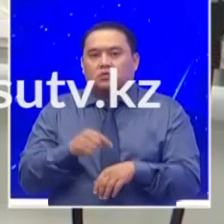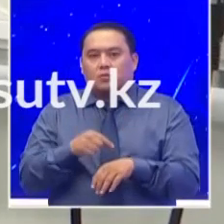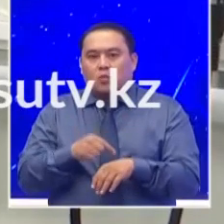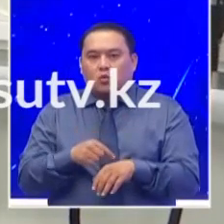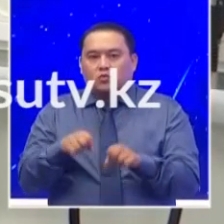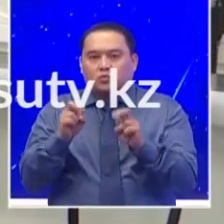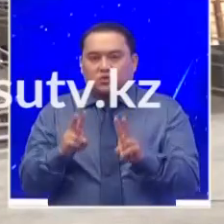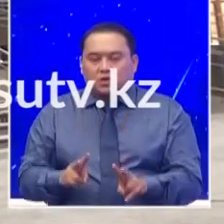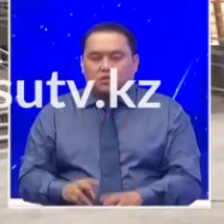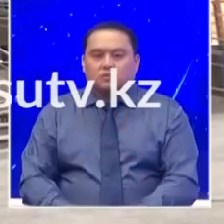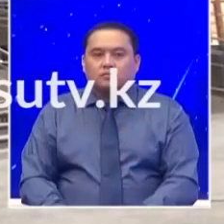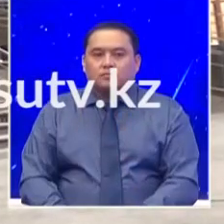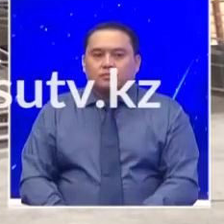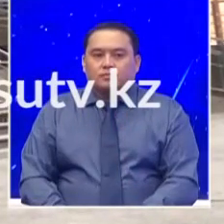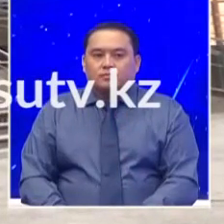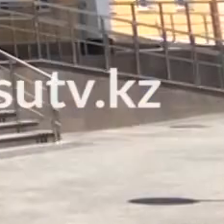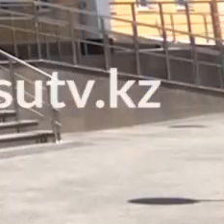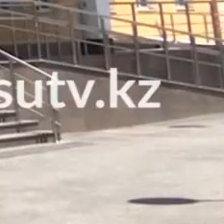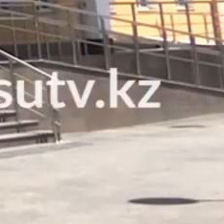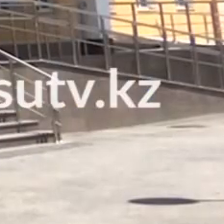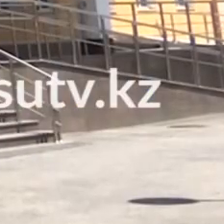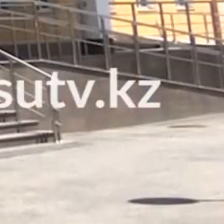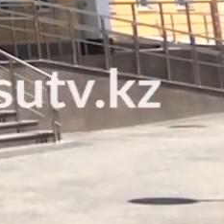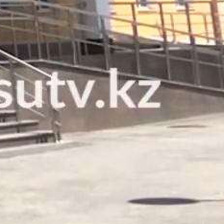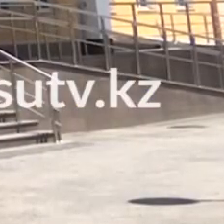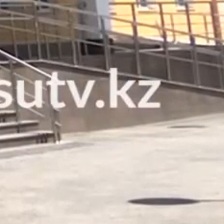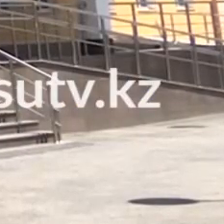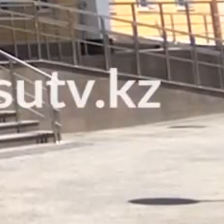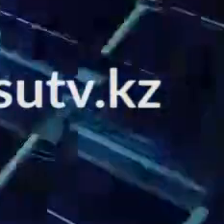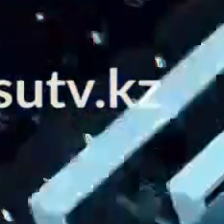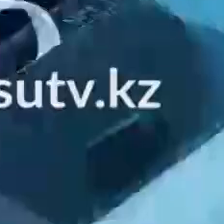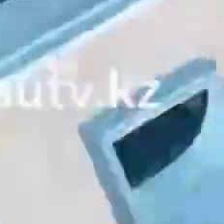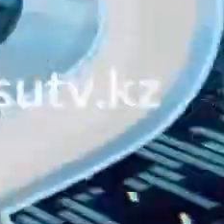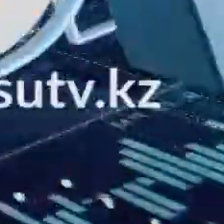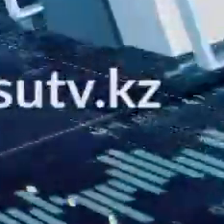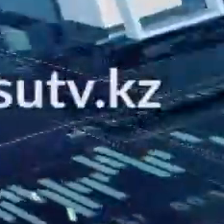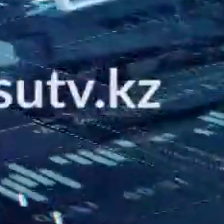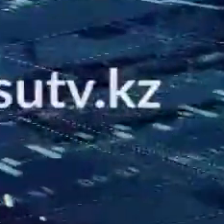несколько специальностей. Адина Смагулова, Айдос Калиев, телеканал ЖТСУ.